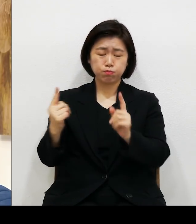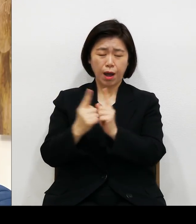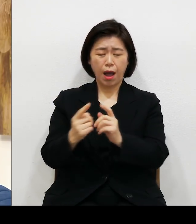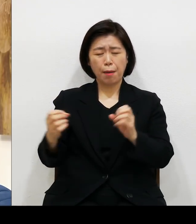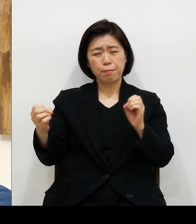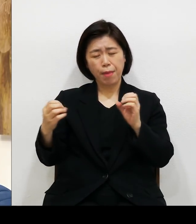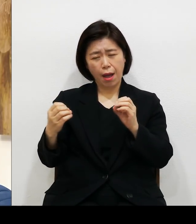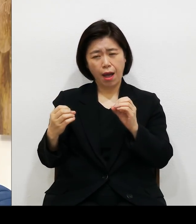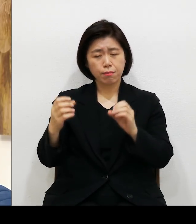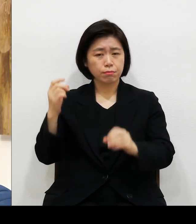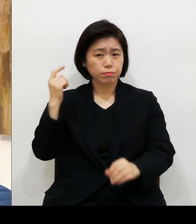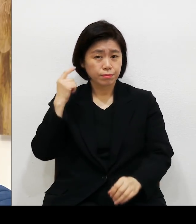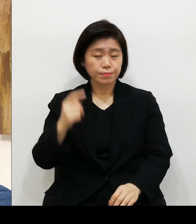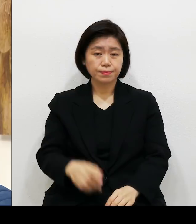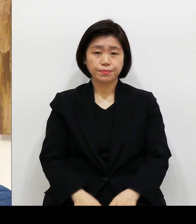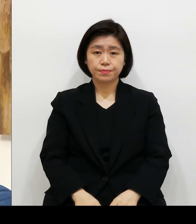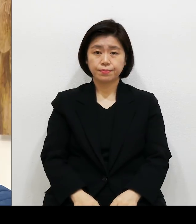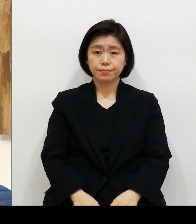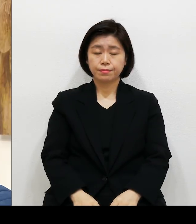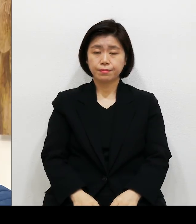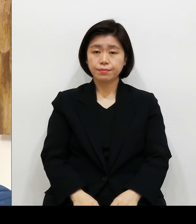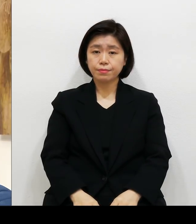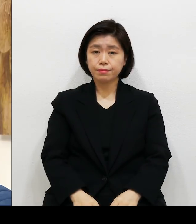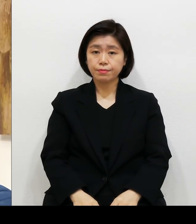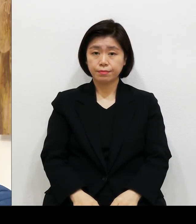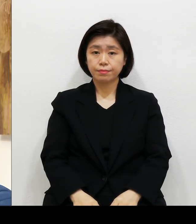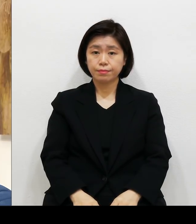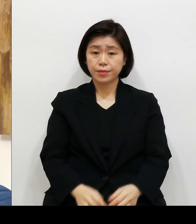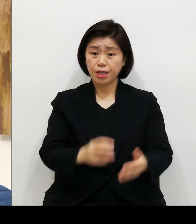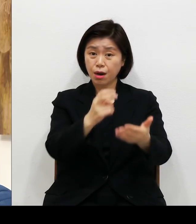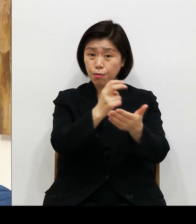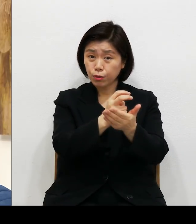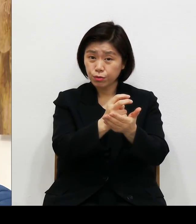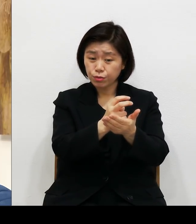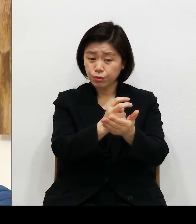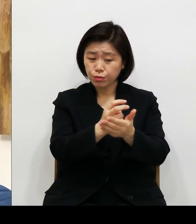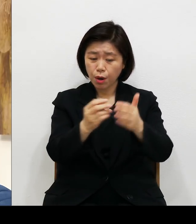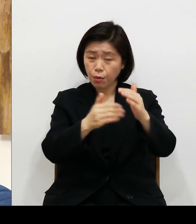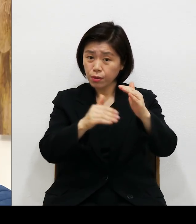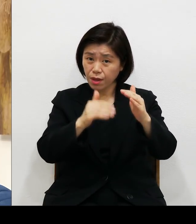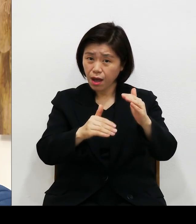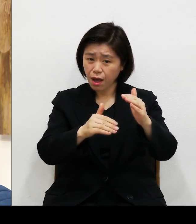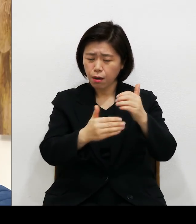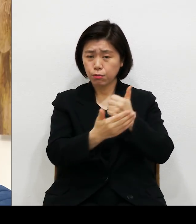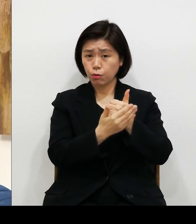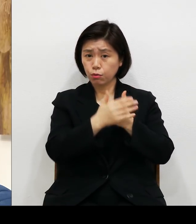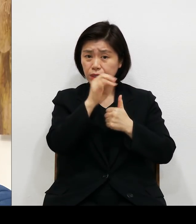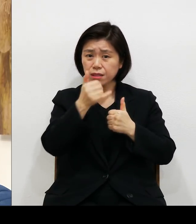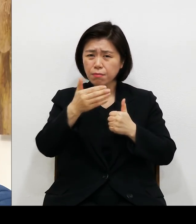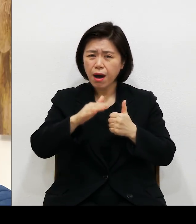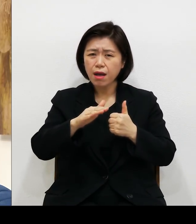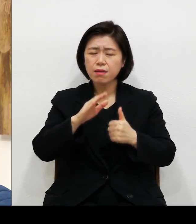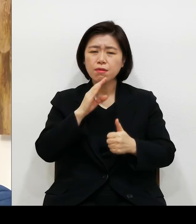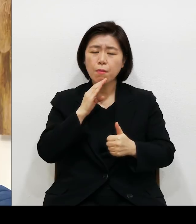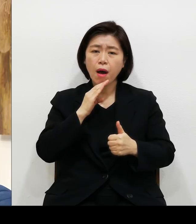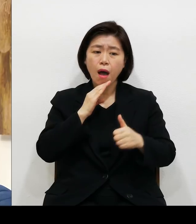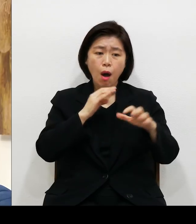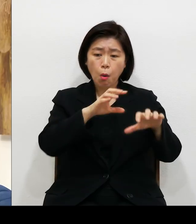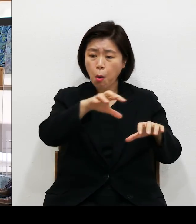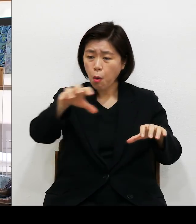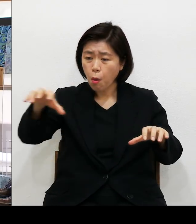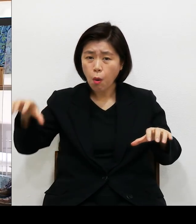들어봤더니 저도 솔직히 그랬거든요. 뭐 법률구조공단의 도움을 받기는 했지만 그게 뺑뺑이를 들었어요.